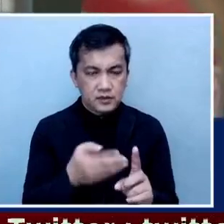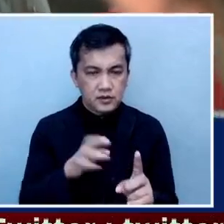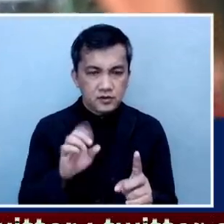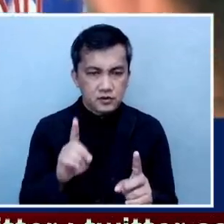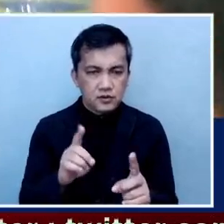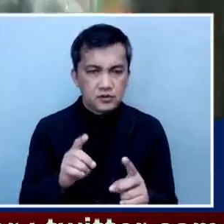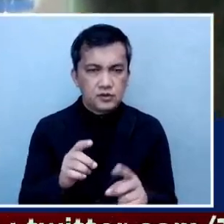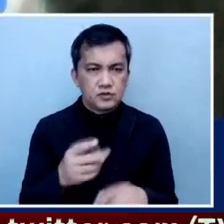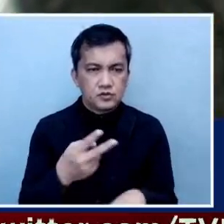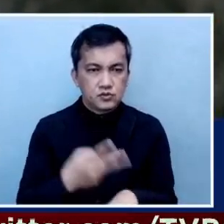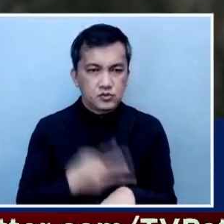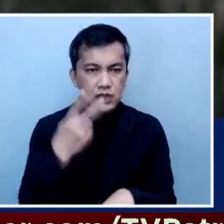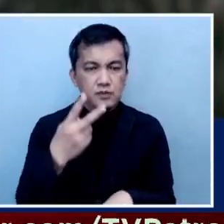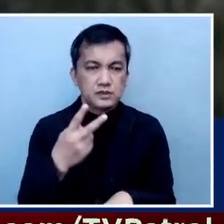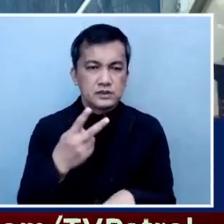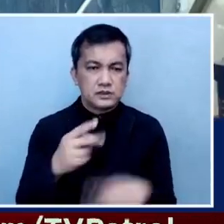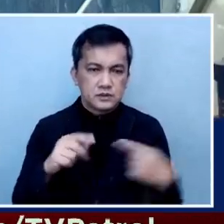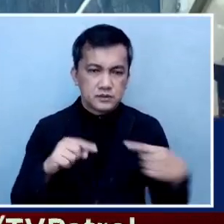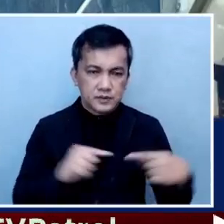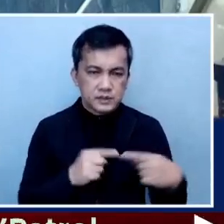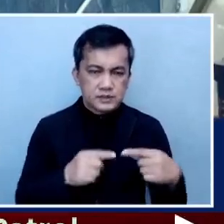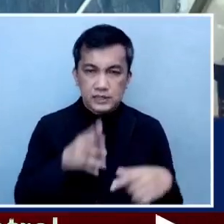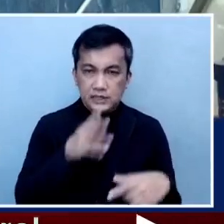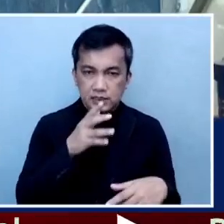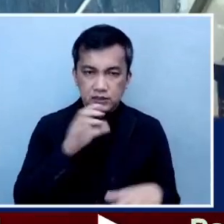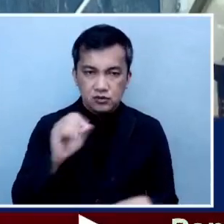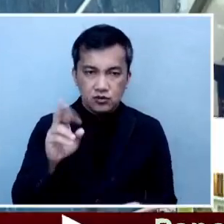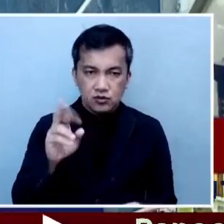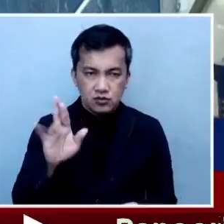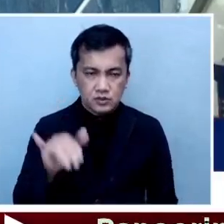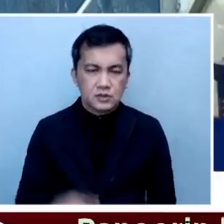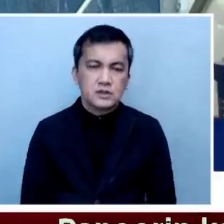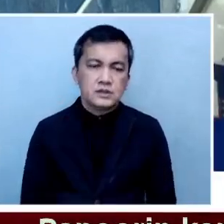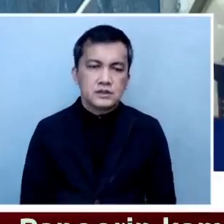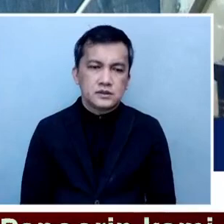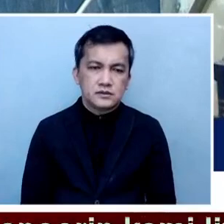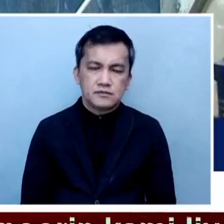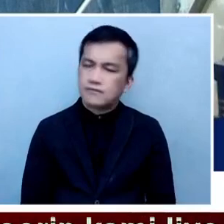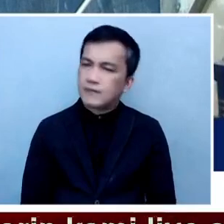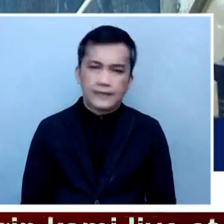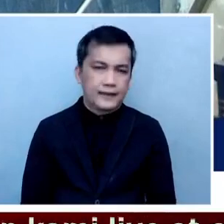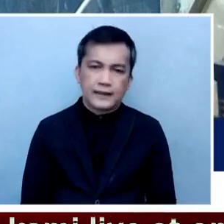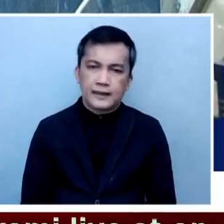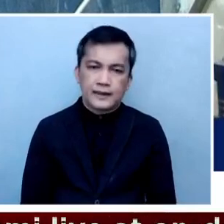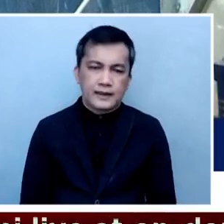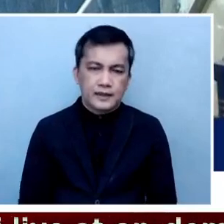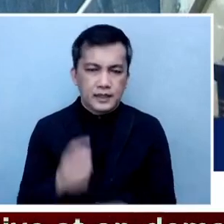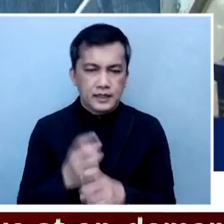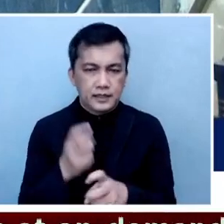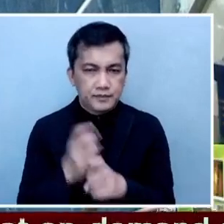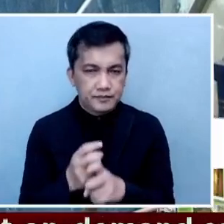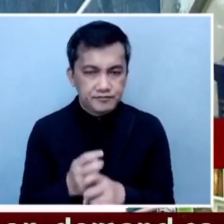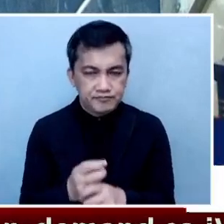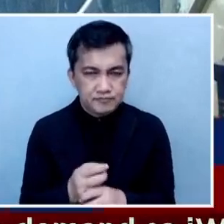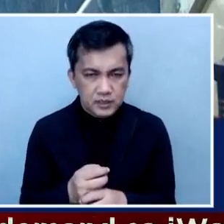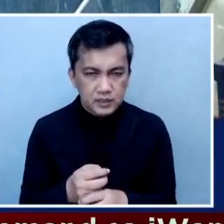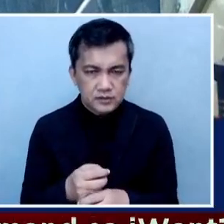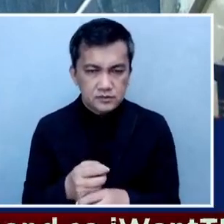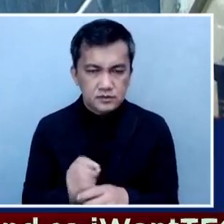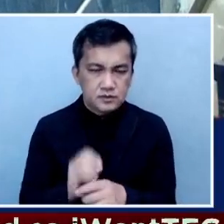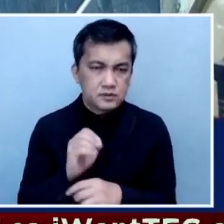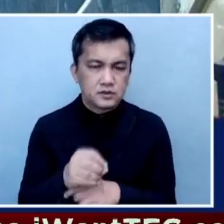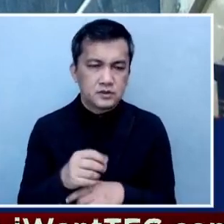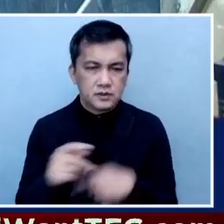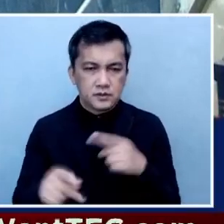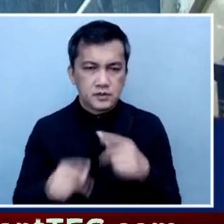sakit nito para sa kanyang inang si Cory. Napakahirap ng sobra, lalo nga yung mga taong nag-aano sa kanya